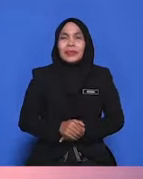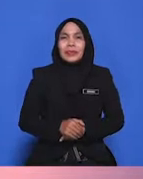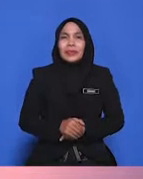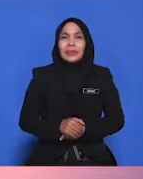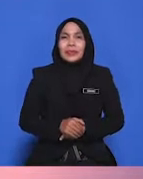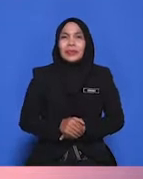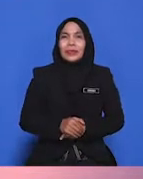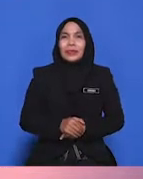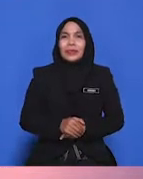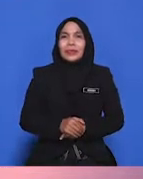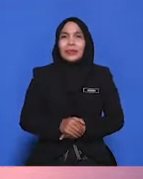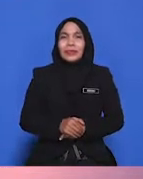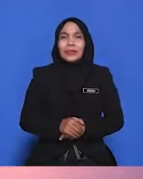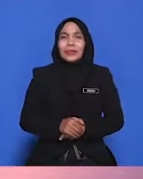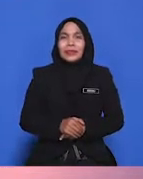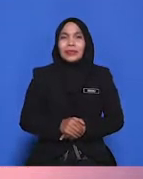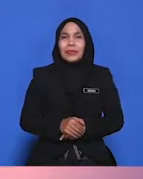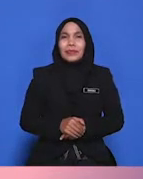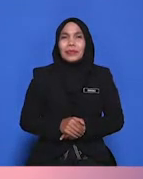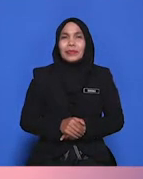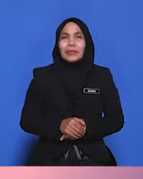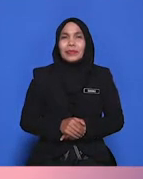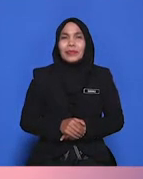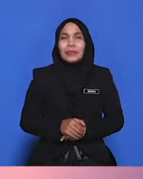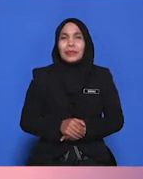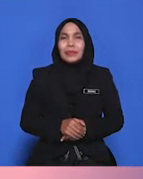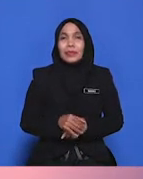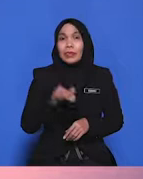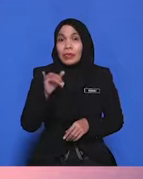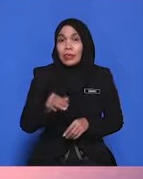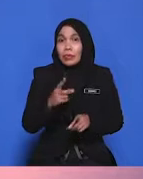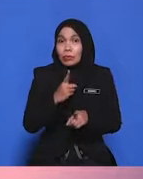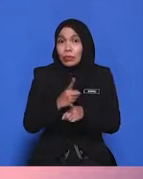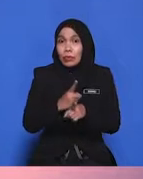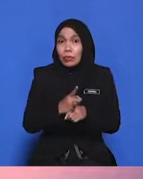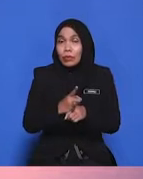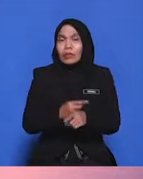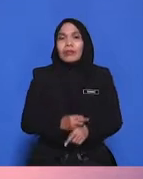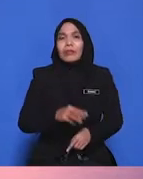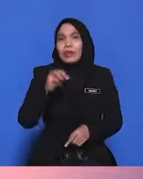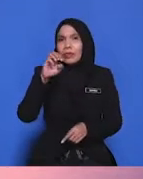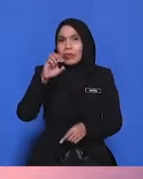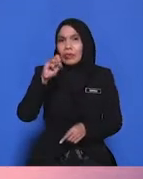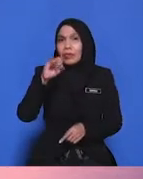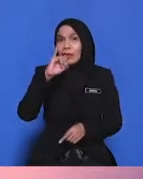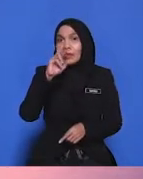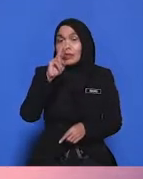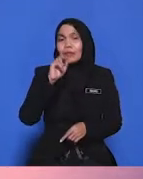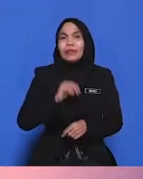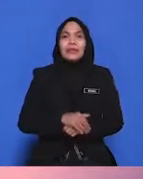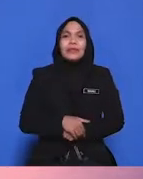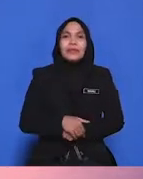Afghanistan. Jawapan yang betul ialah negara Mesir yang pernah mengusir As-Sayyid